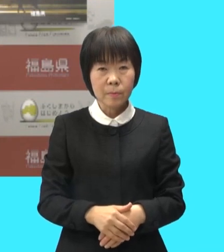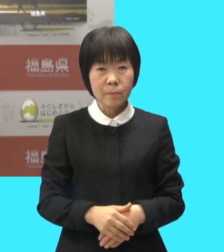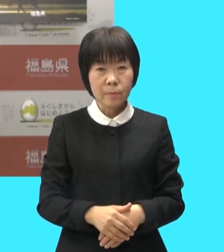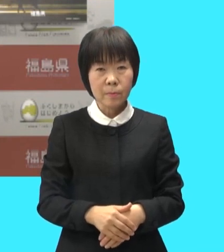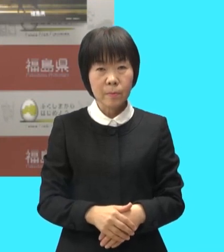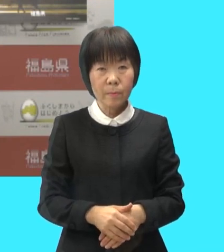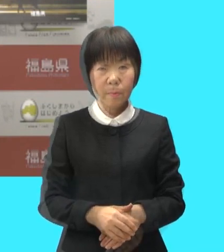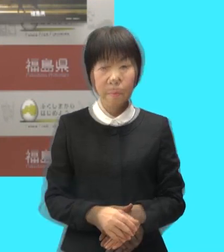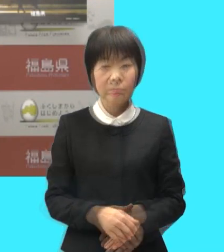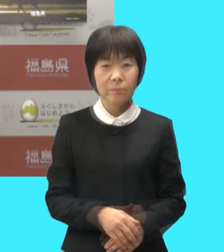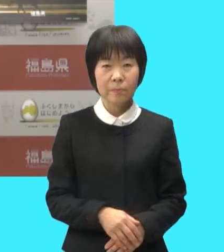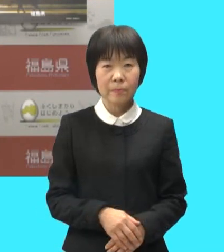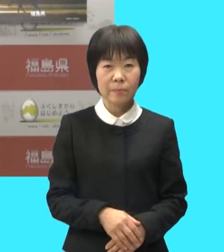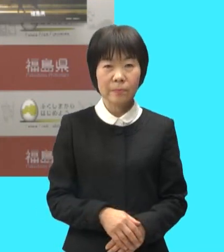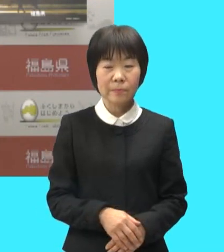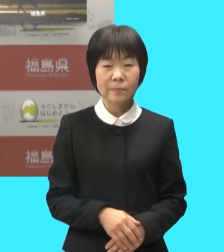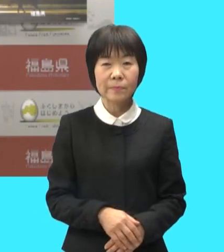ますか。